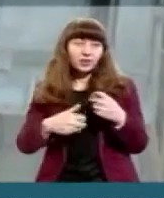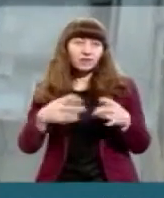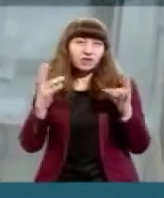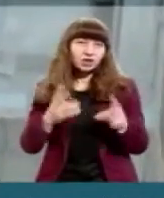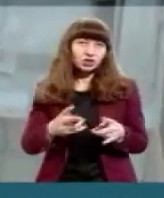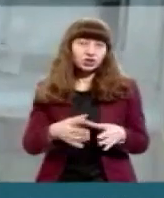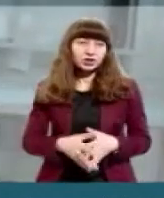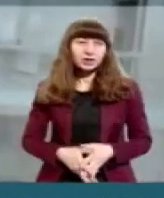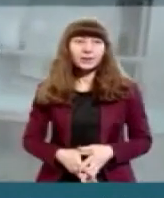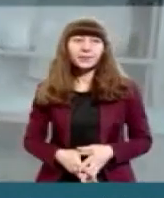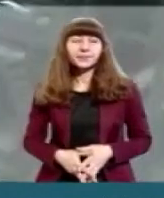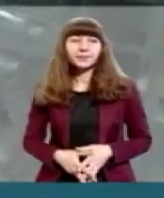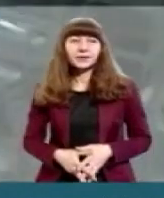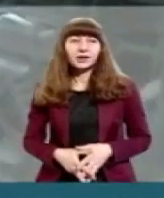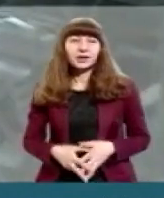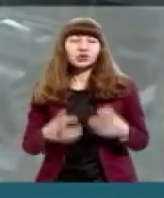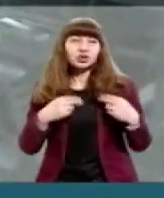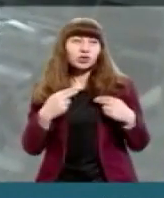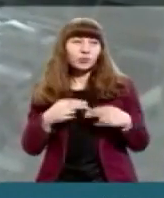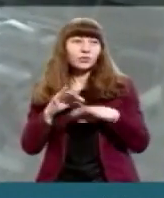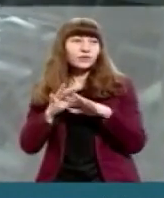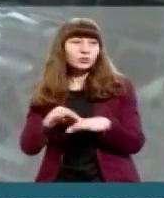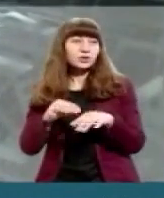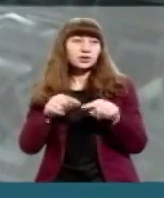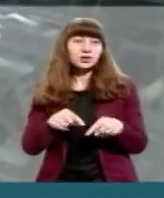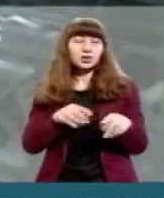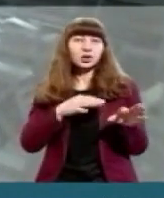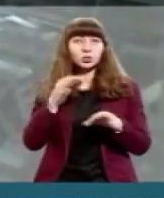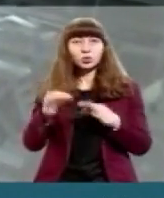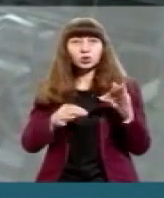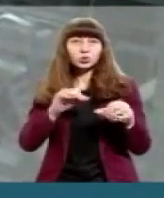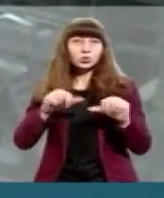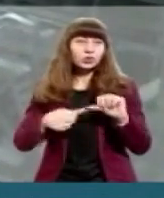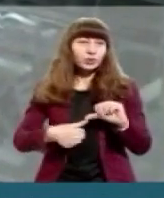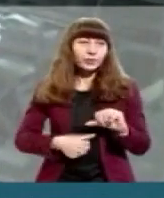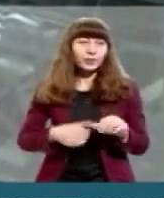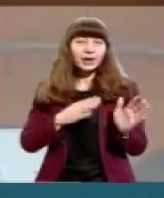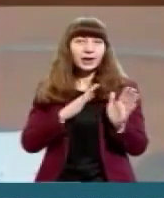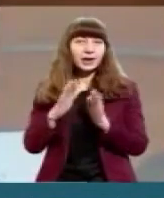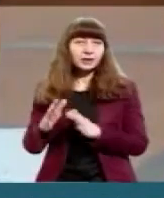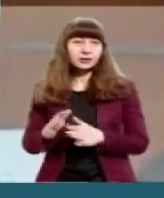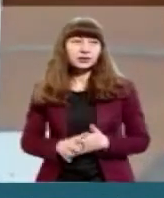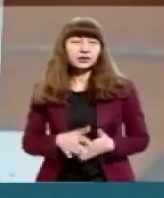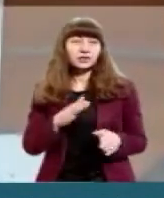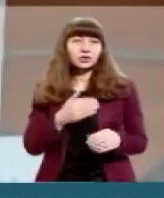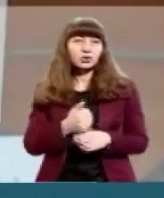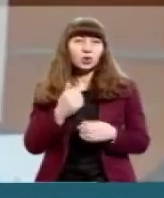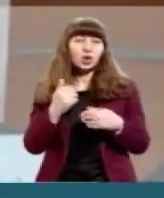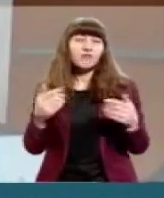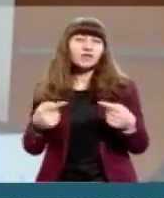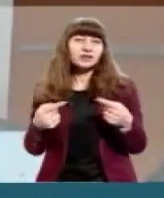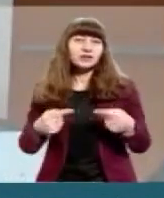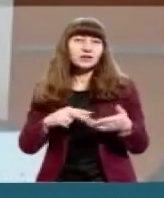том же районе. Сейчас работа на этом участке идет полным ходом в круглосуточном режиме. Все, что запланировано, выполняется строго по графику.